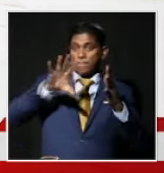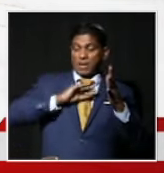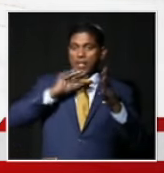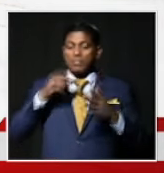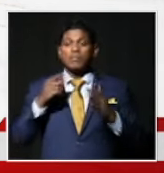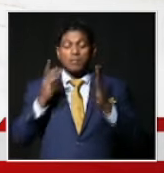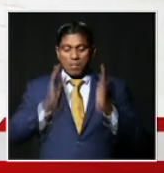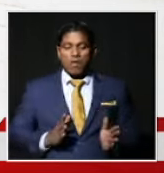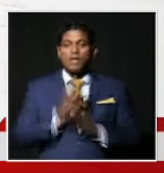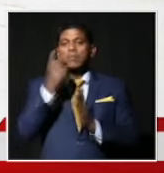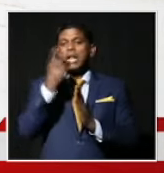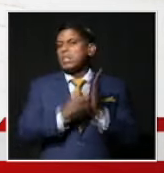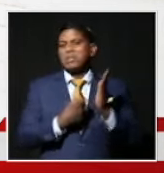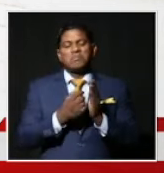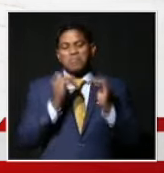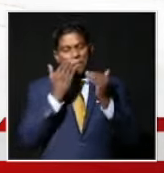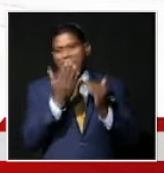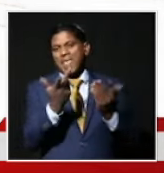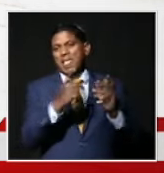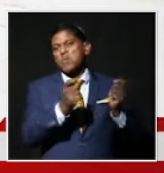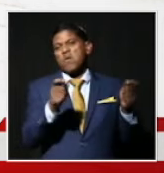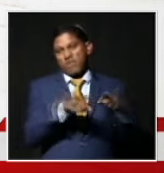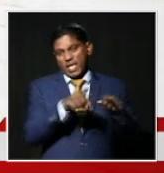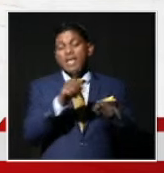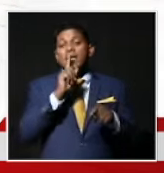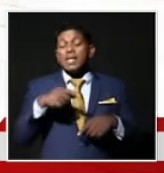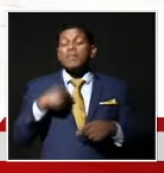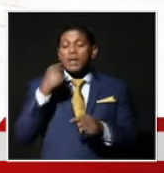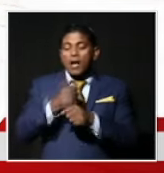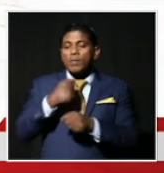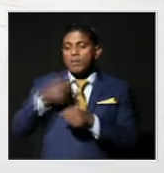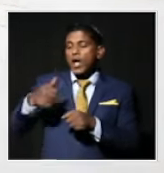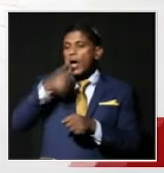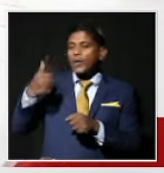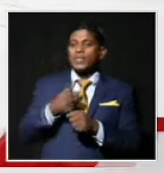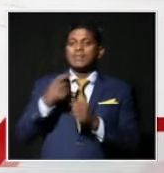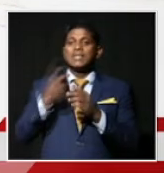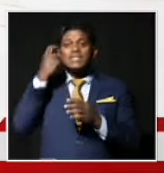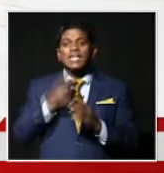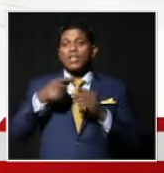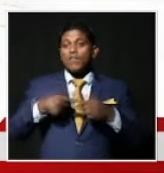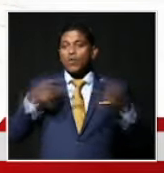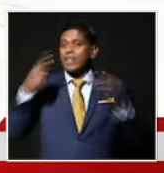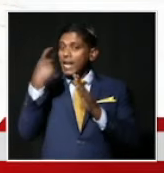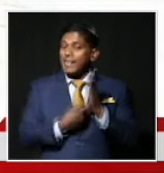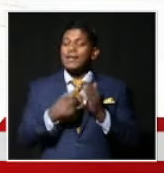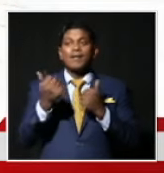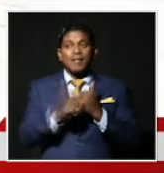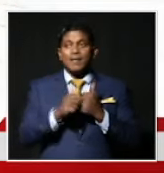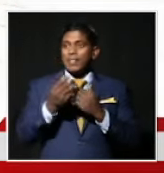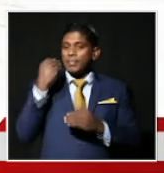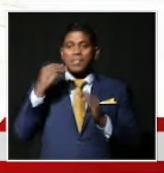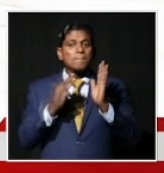ප්‍රමිතීන් කඩවන බවයි. මේ විවේචනයට පිළියමක් ලෙස රජය අලුත් ත්‍රස්ත විරෝධී පනත් කැටුම් පතක් සකස් කළ අතර පසුගිය මාර්තු